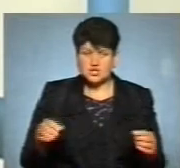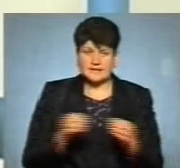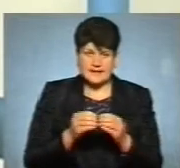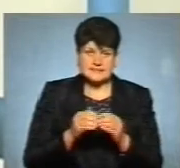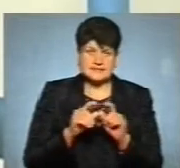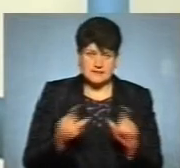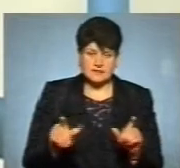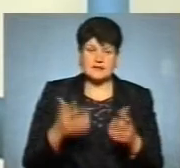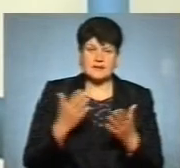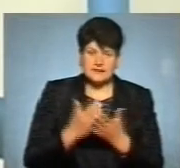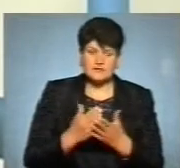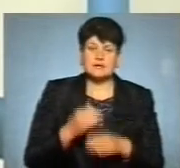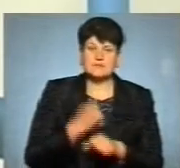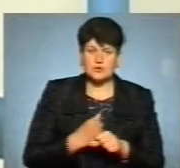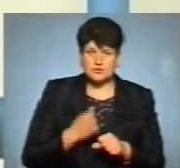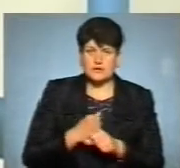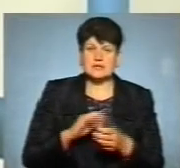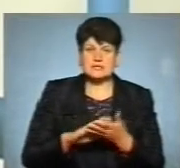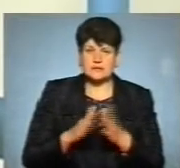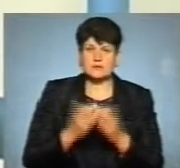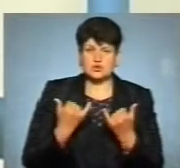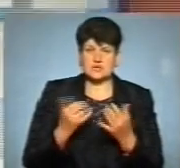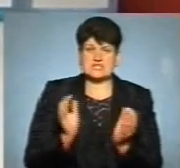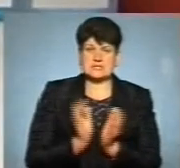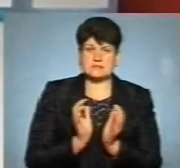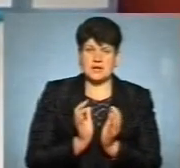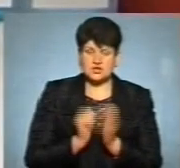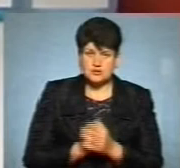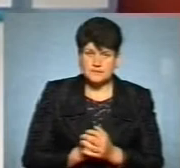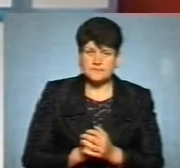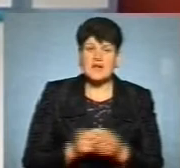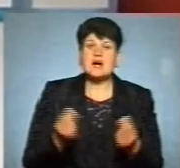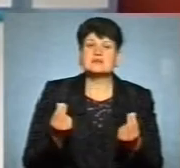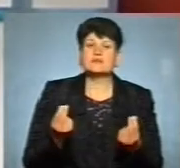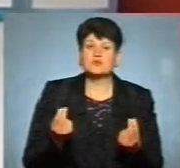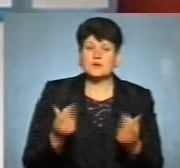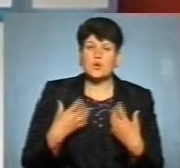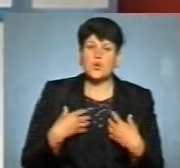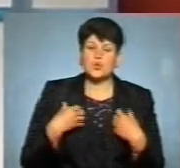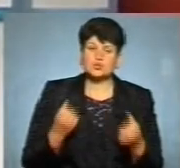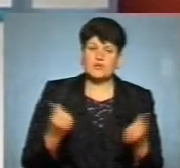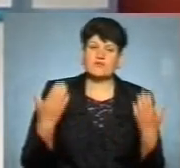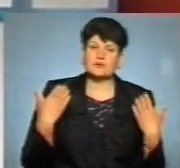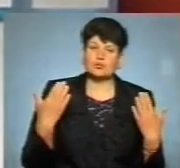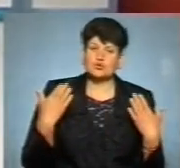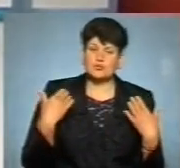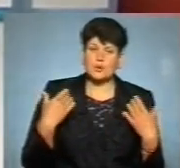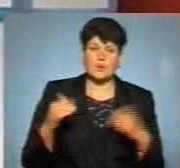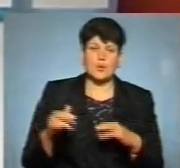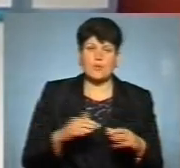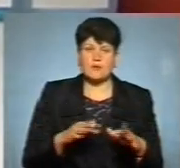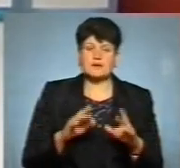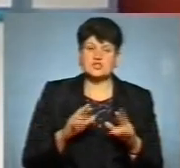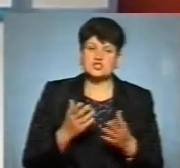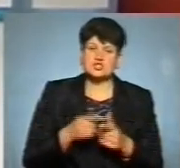які функціонували, то вони станом на сьогодні збережені. Як з фінансуванням оздоровчої відпочинкової кампанії, чи вже є